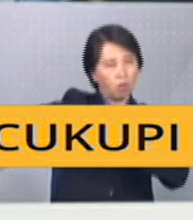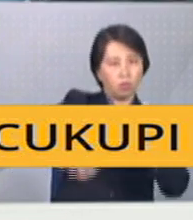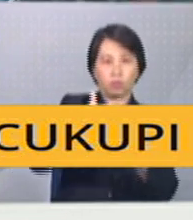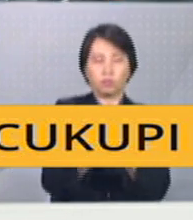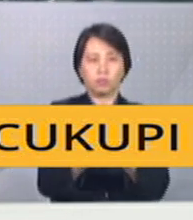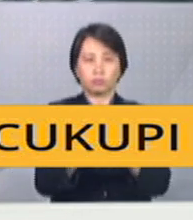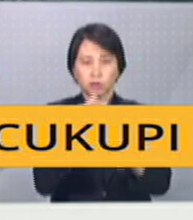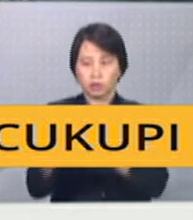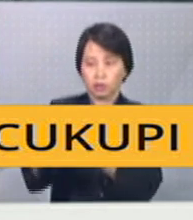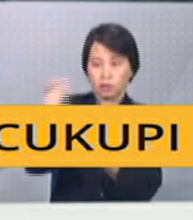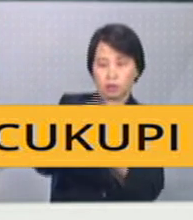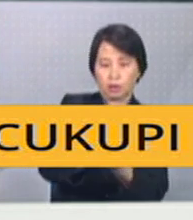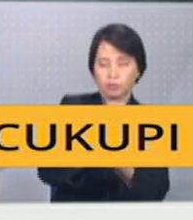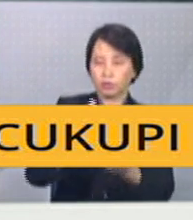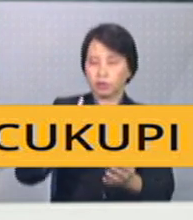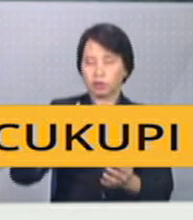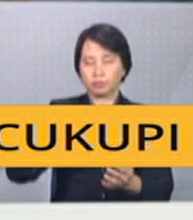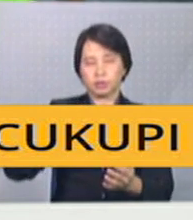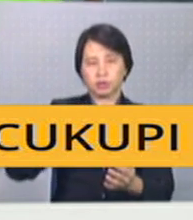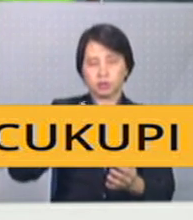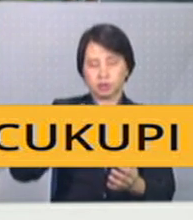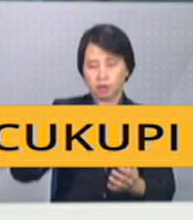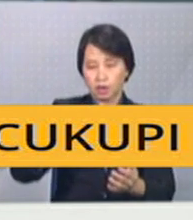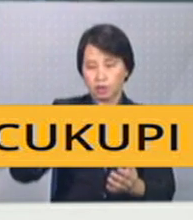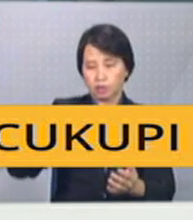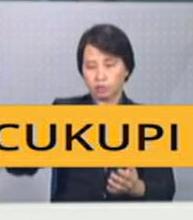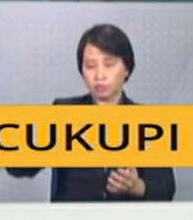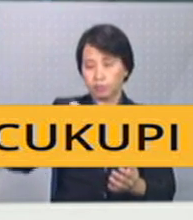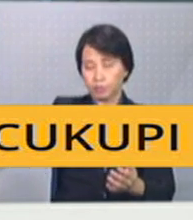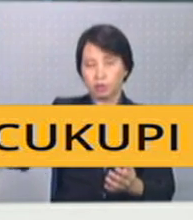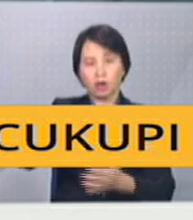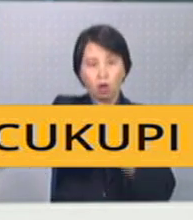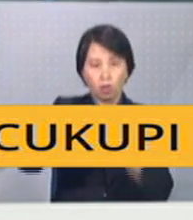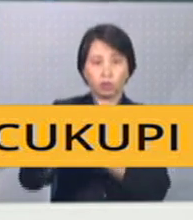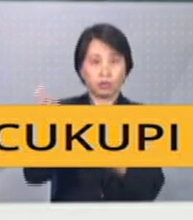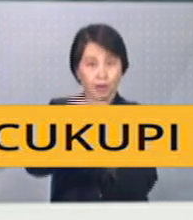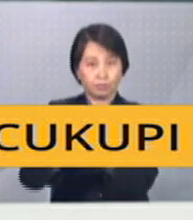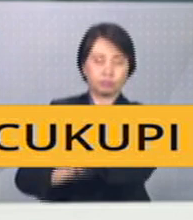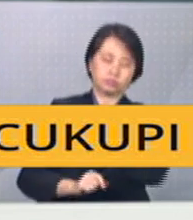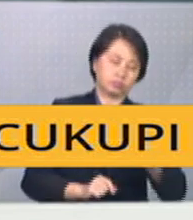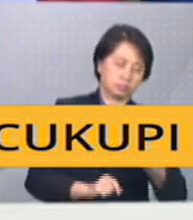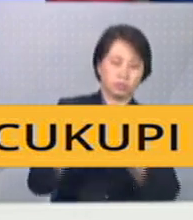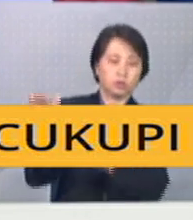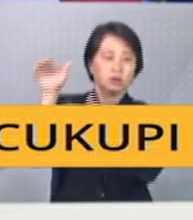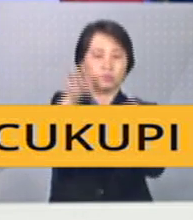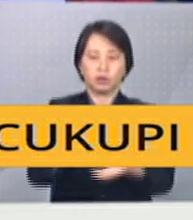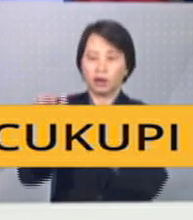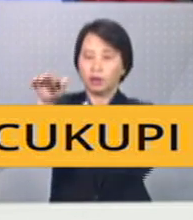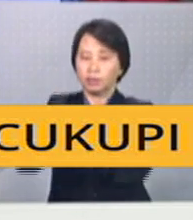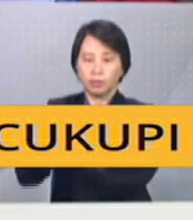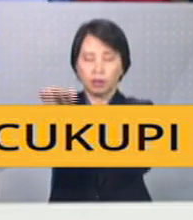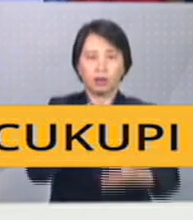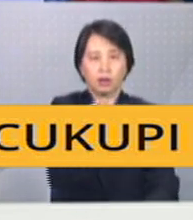daripada laporan yang dibuat oleh kepedean scv bahwa bab bekalan barangan duluan